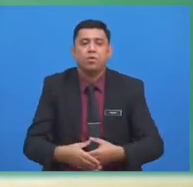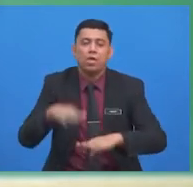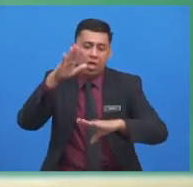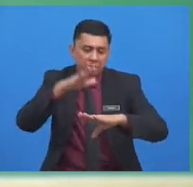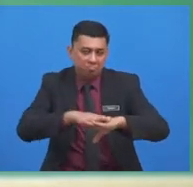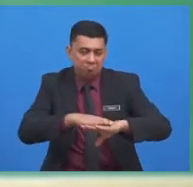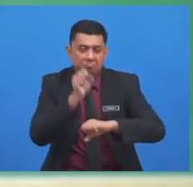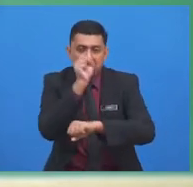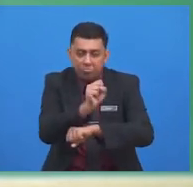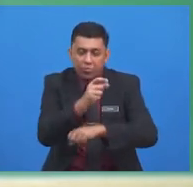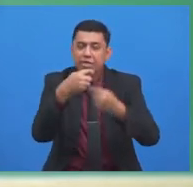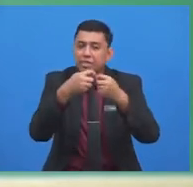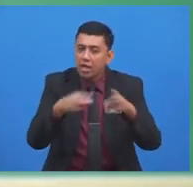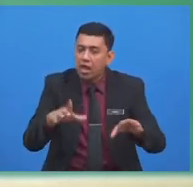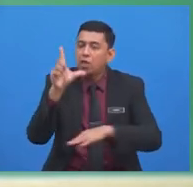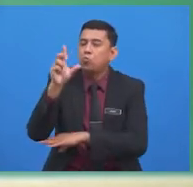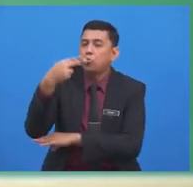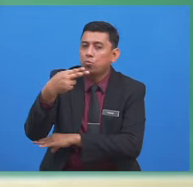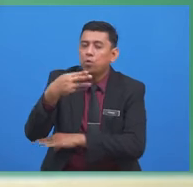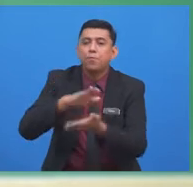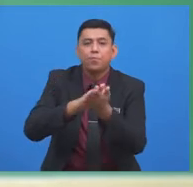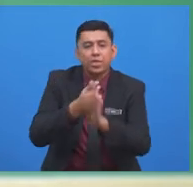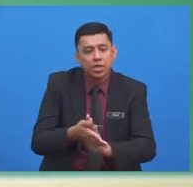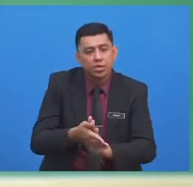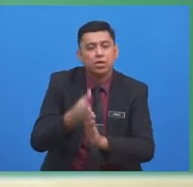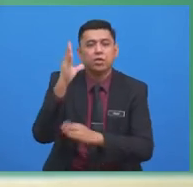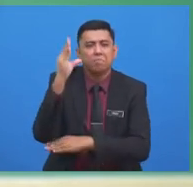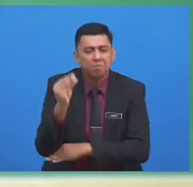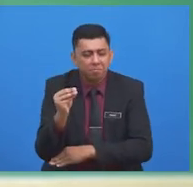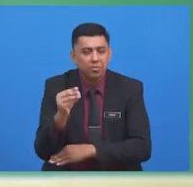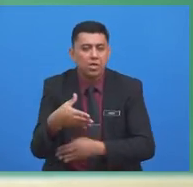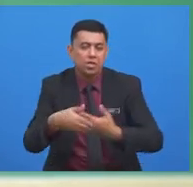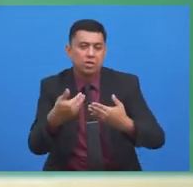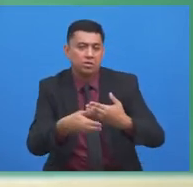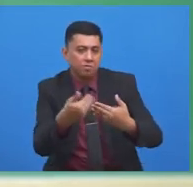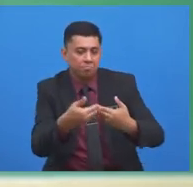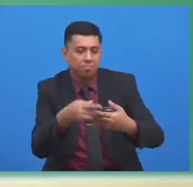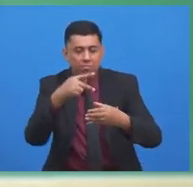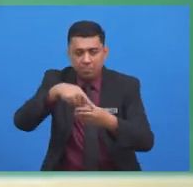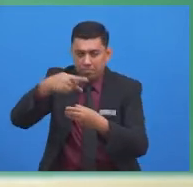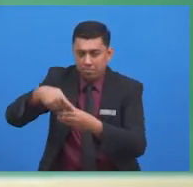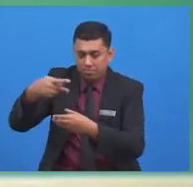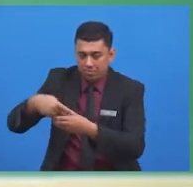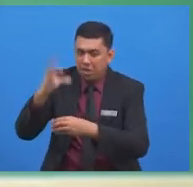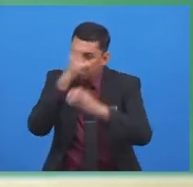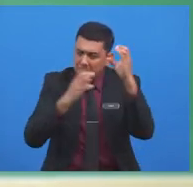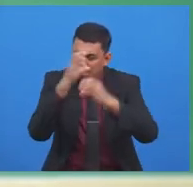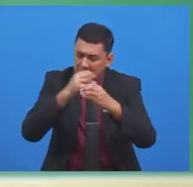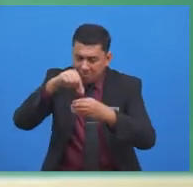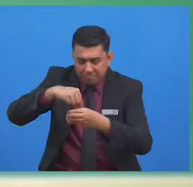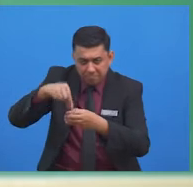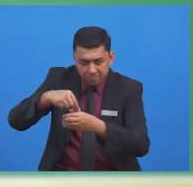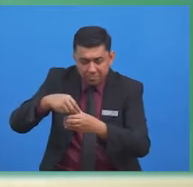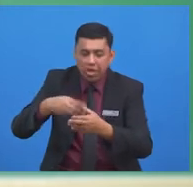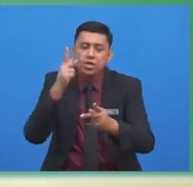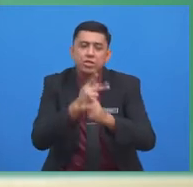atas batuan yang telah diluluhawakan menjadi lembut dan senang untuk dikorek mencari gali bahan